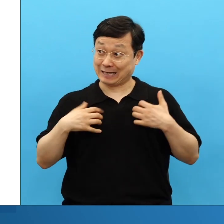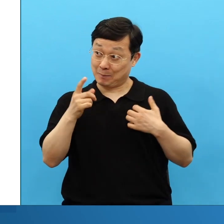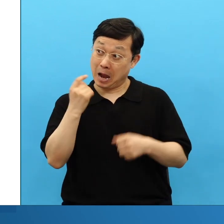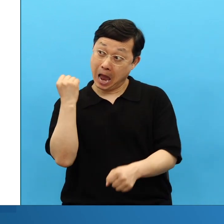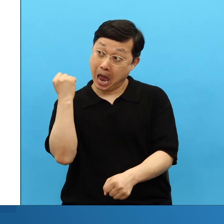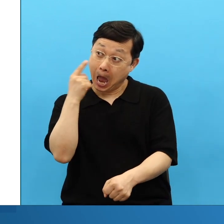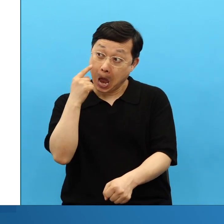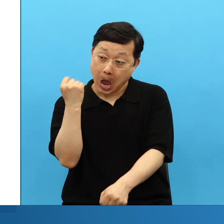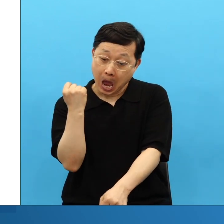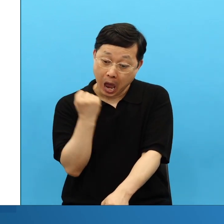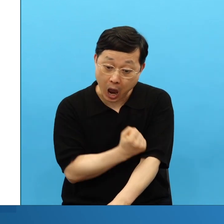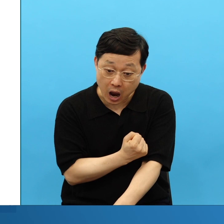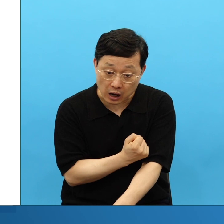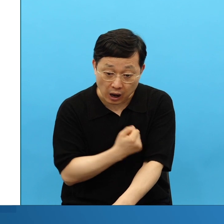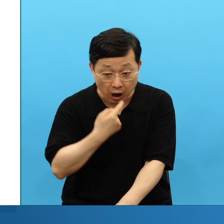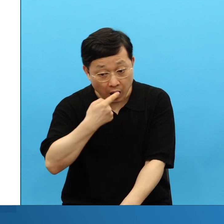끌려가요.